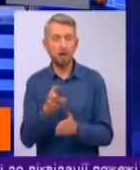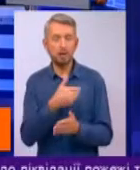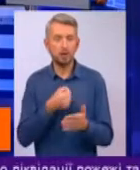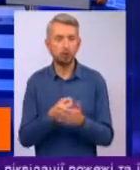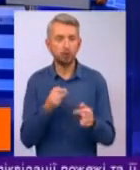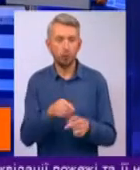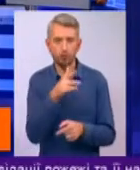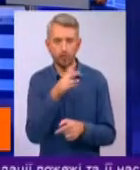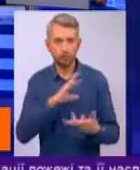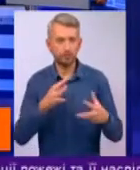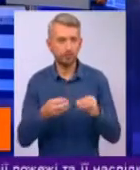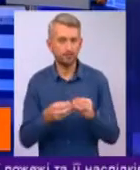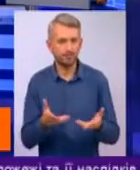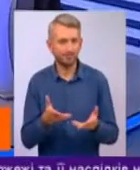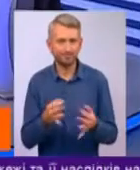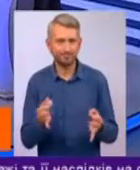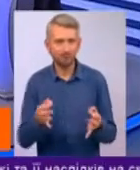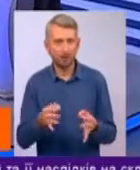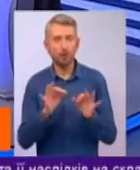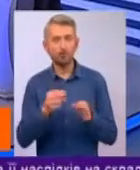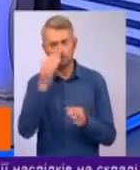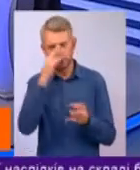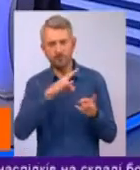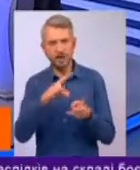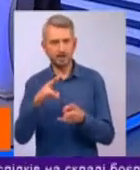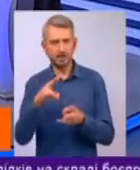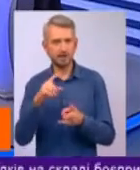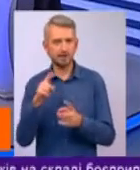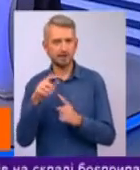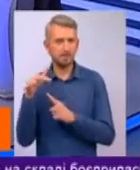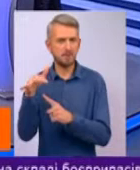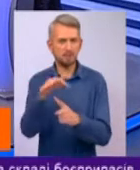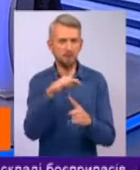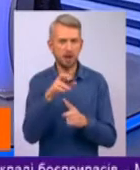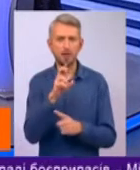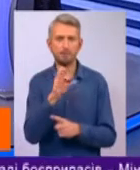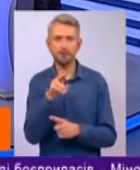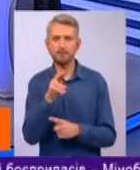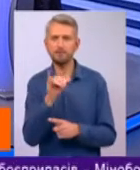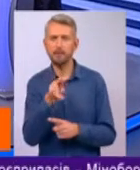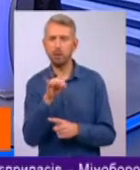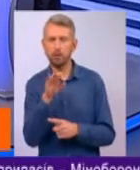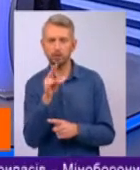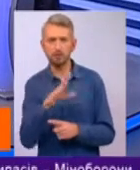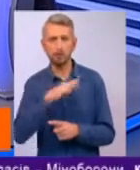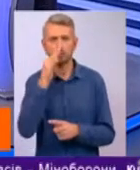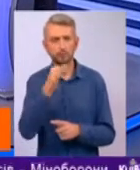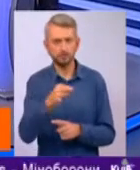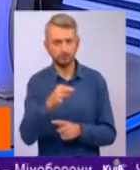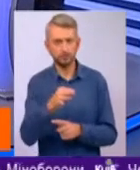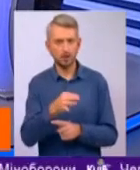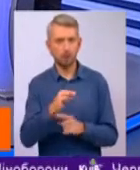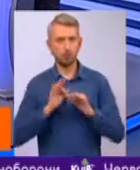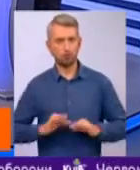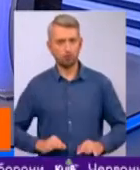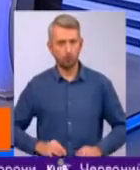часу не в результаті слідства, хоча диверсія з безпілотником також була озвучена військовим прокурором.